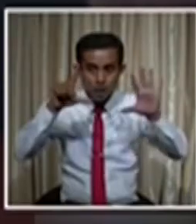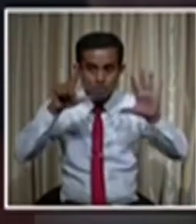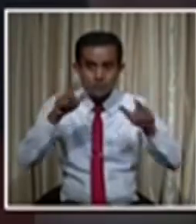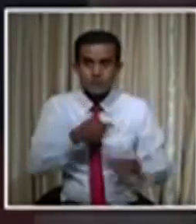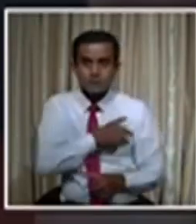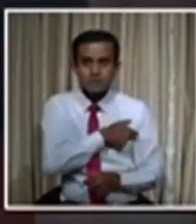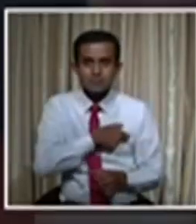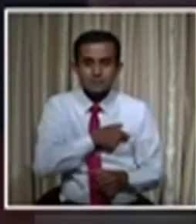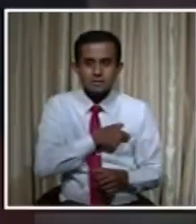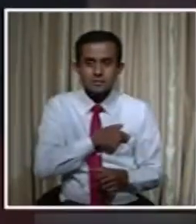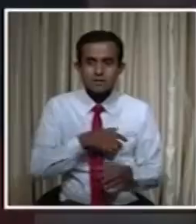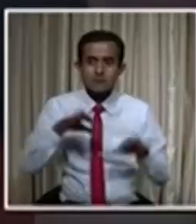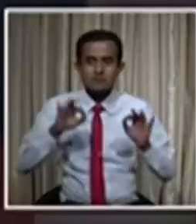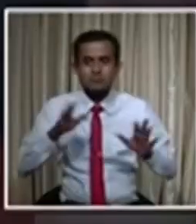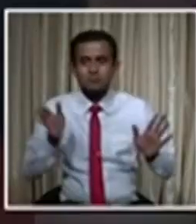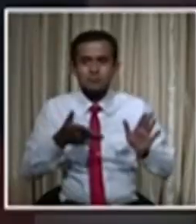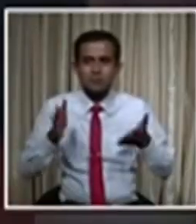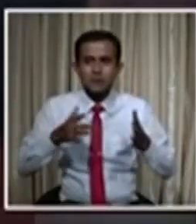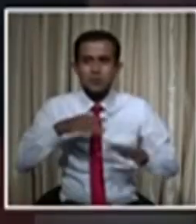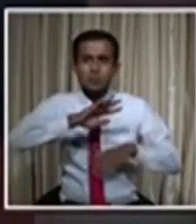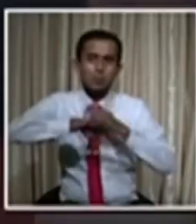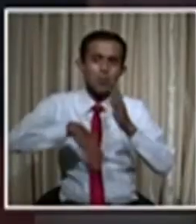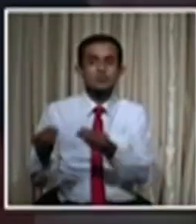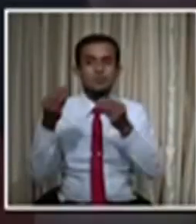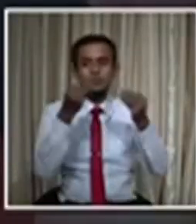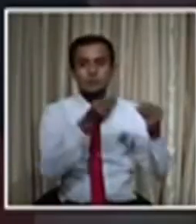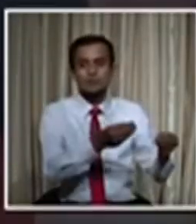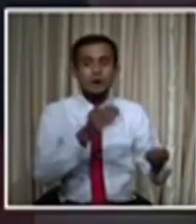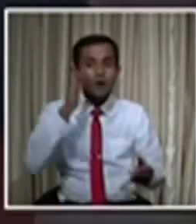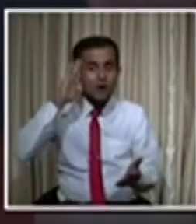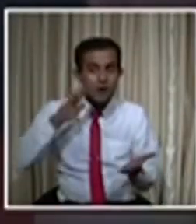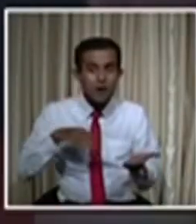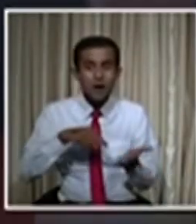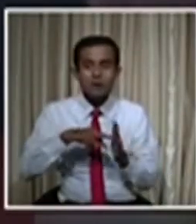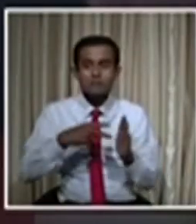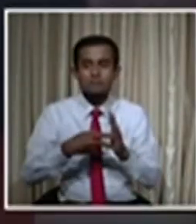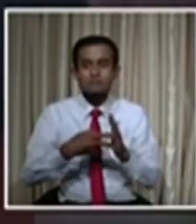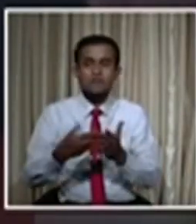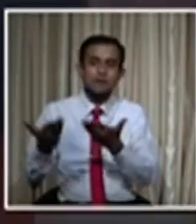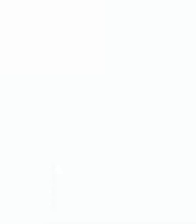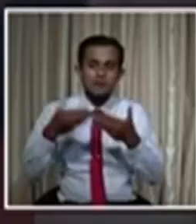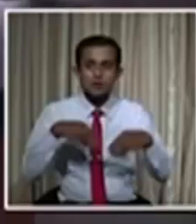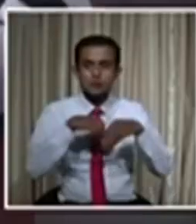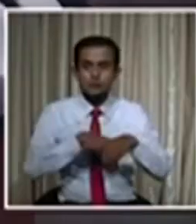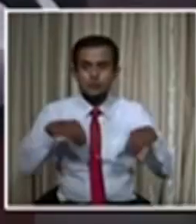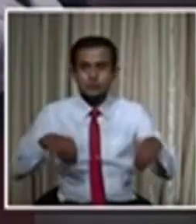නායකයෙක් දැන් පෙරහැර අවුල් සියලු දෙනා දැන් පැත්තක ව්‍යාපෘති ගෙනල්ලා